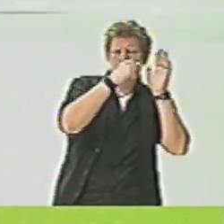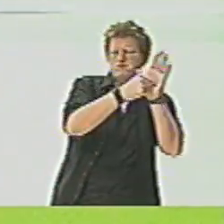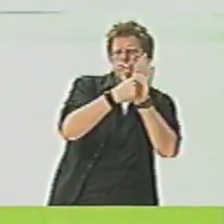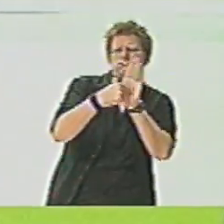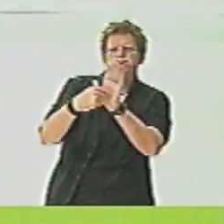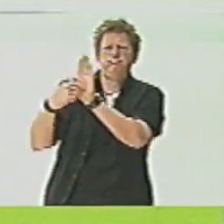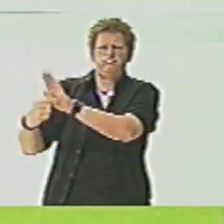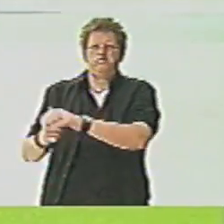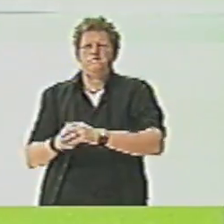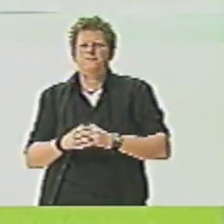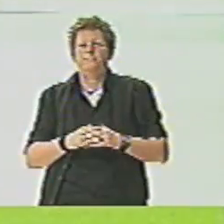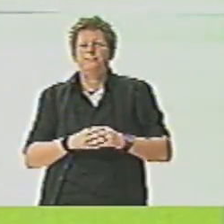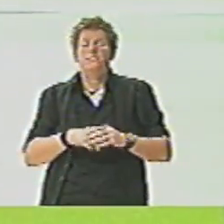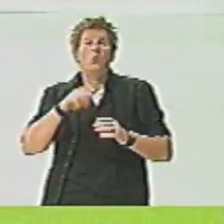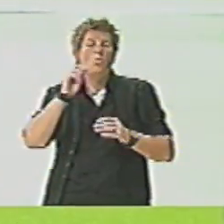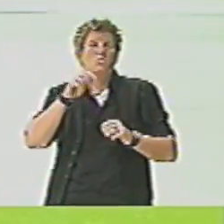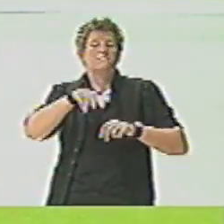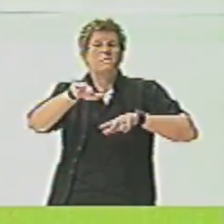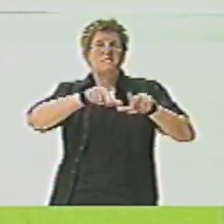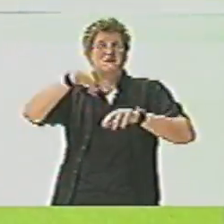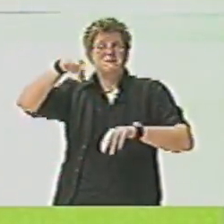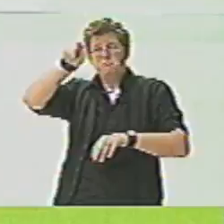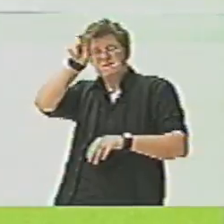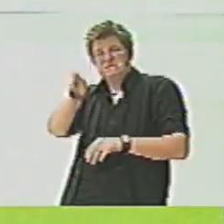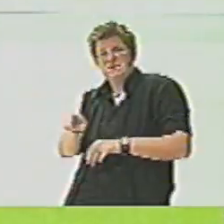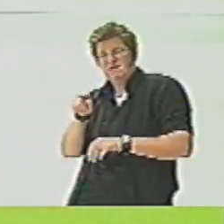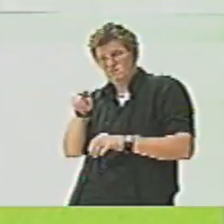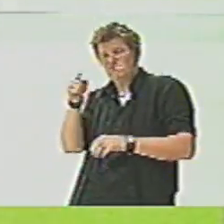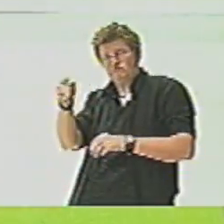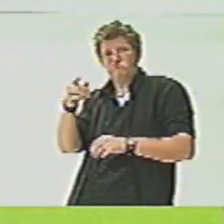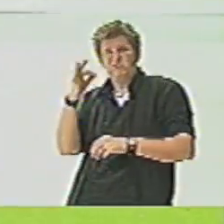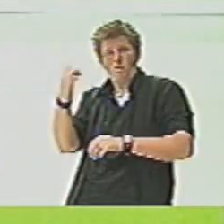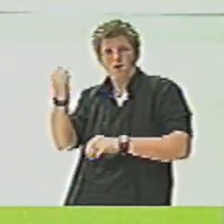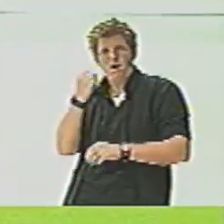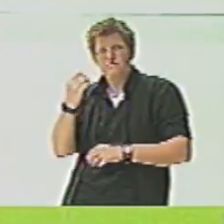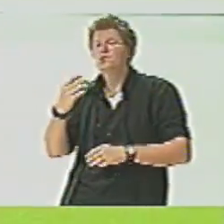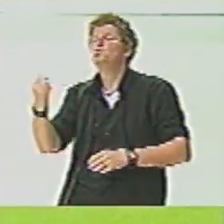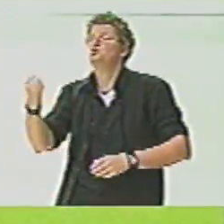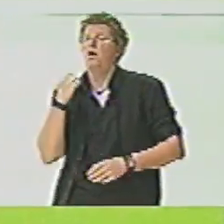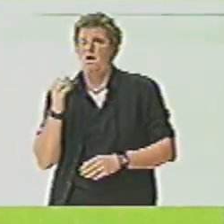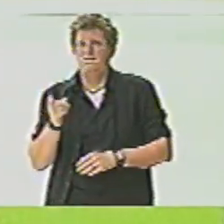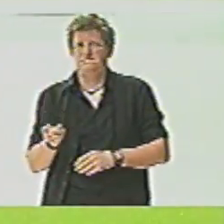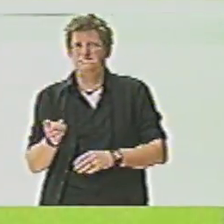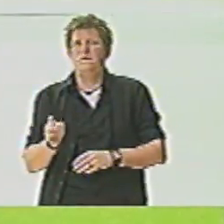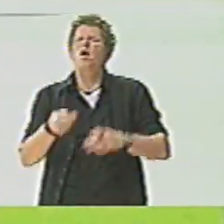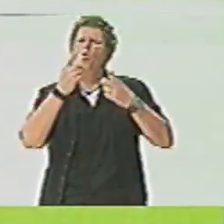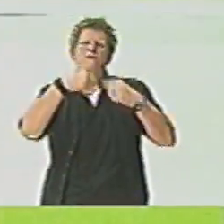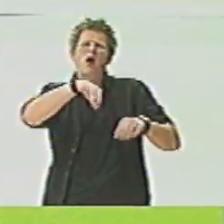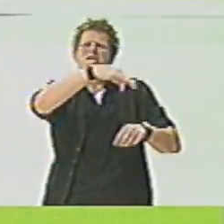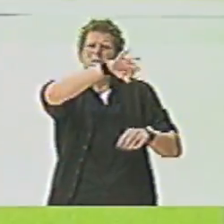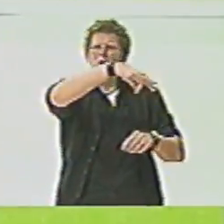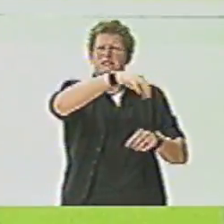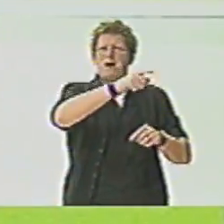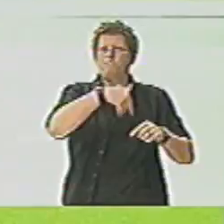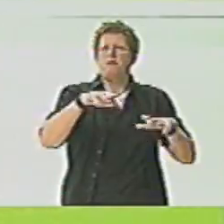starke Ministerpräsidentin, neue Konkurrenten auf dem Wählermarkt, die das Medieninteresse auf sich zogen und